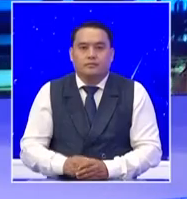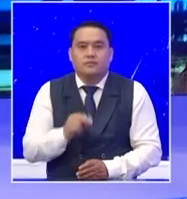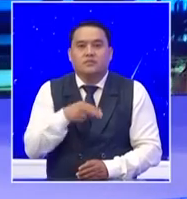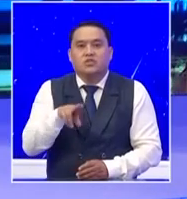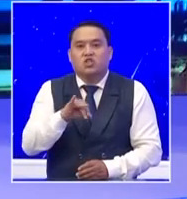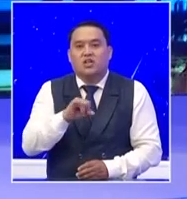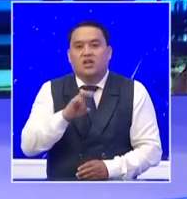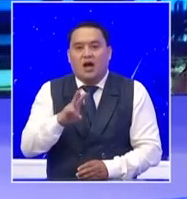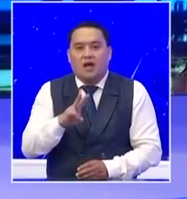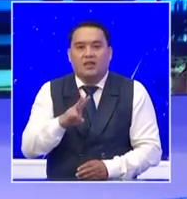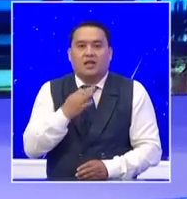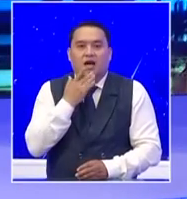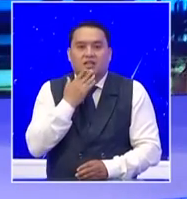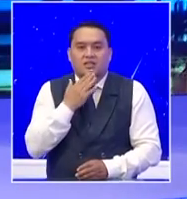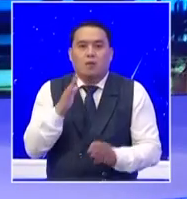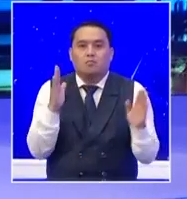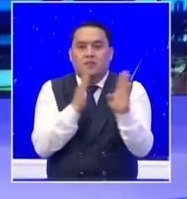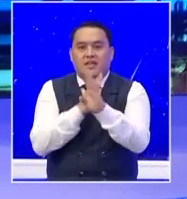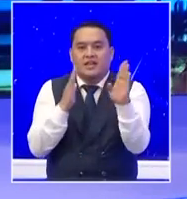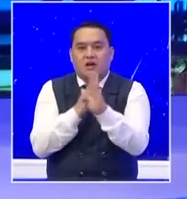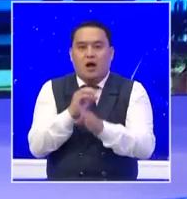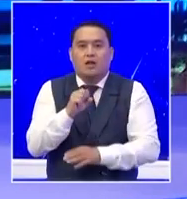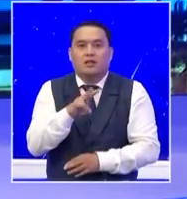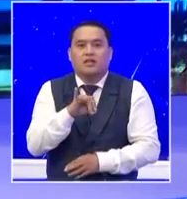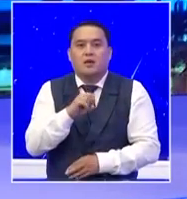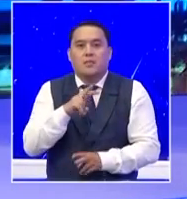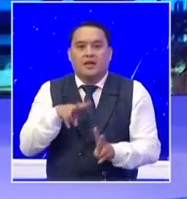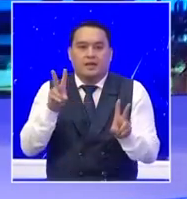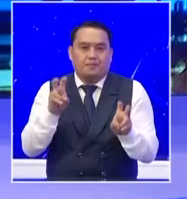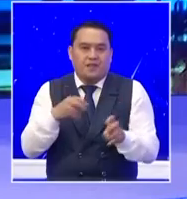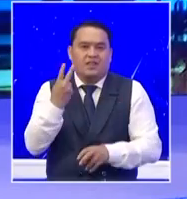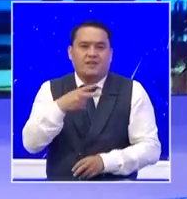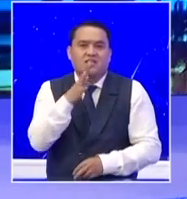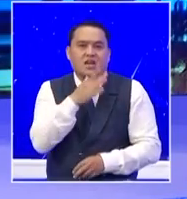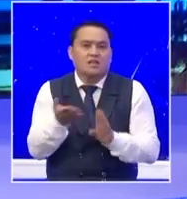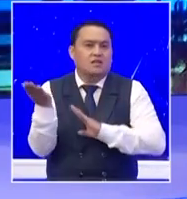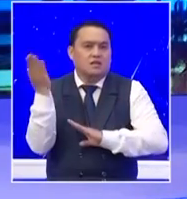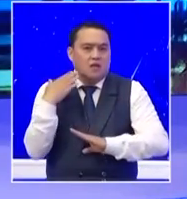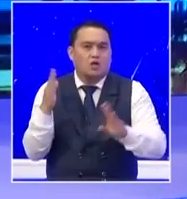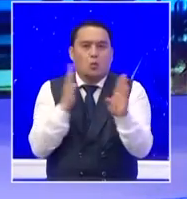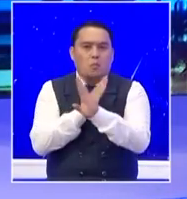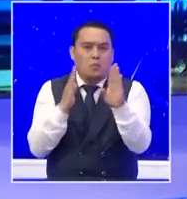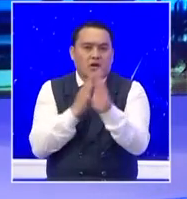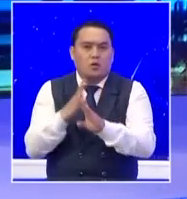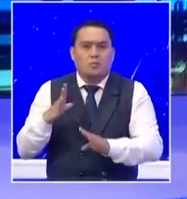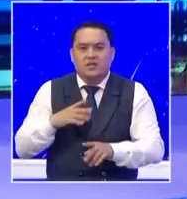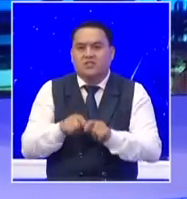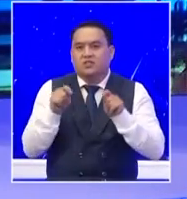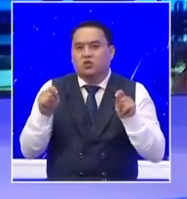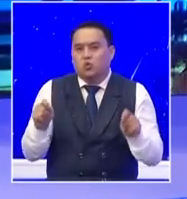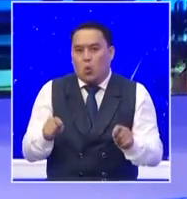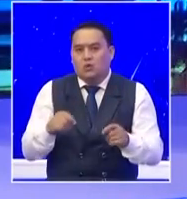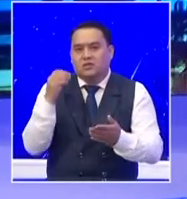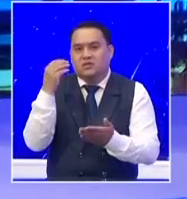Джейран – визитная карта национального природного парка Алтын-Эмель. Более 20 лет назад этот природный памятник был создан именно с